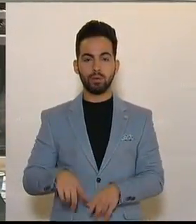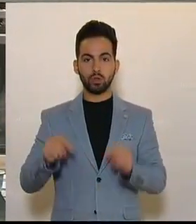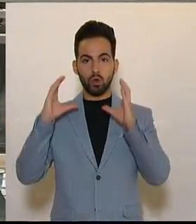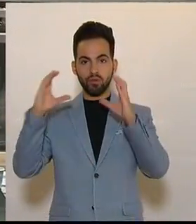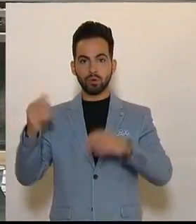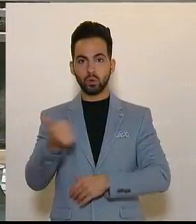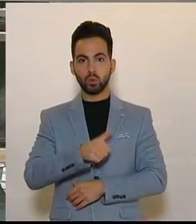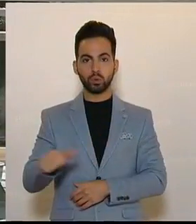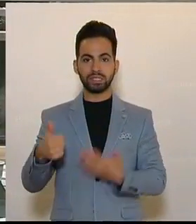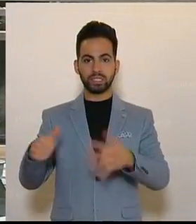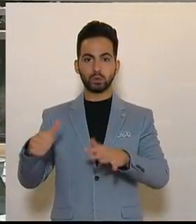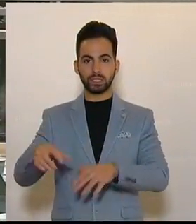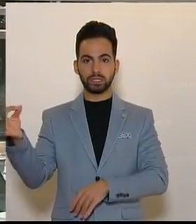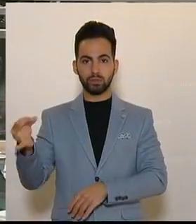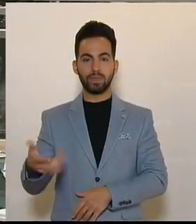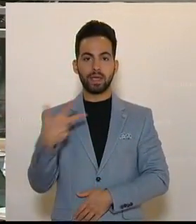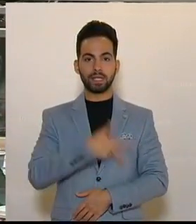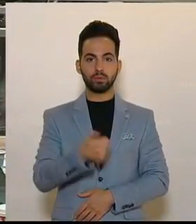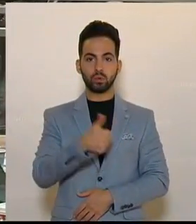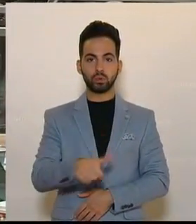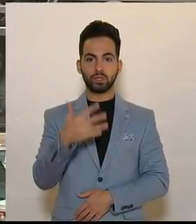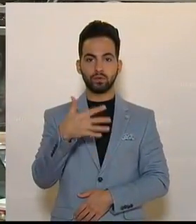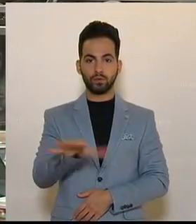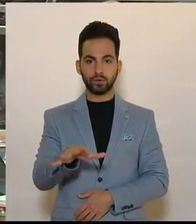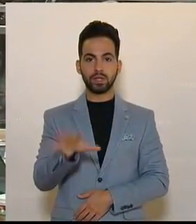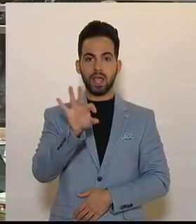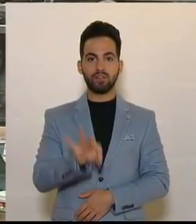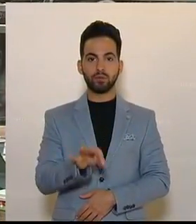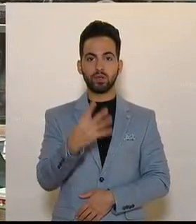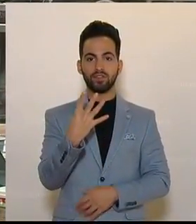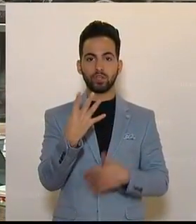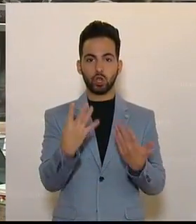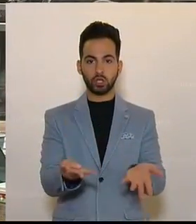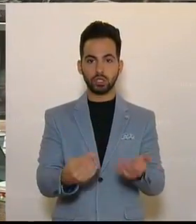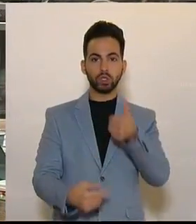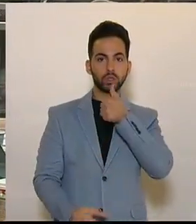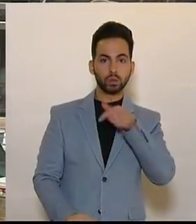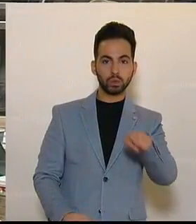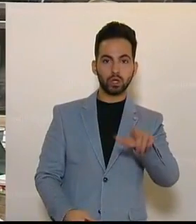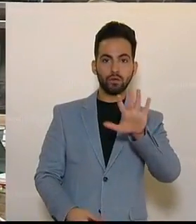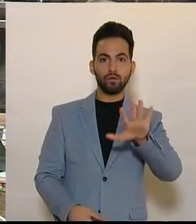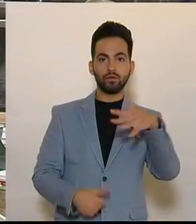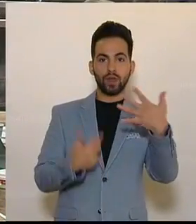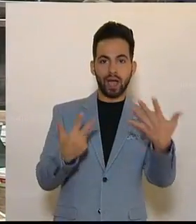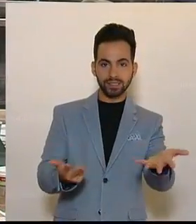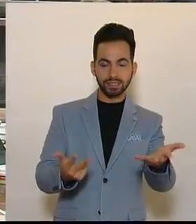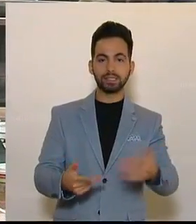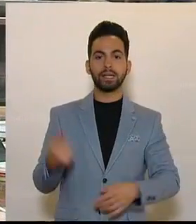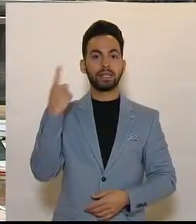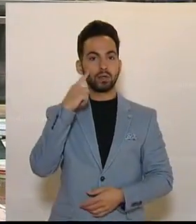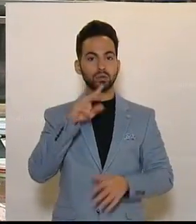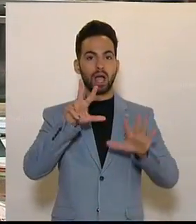ÖVP 166, für die SPÖ 115, für die FPÖ 94, für die Grünen 85 sowie die